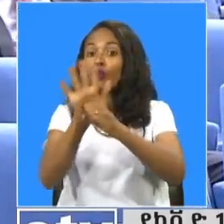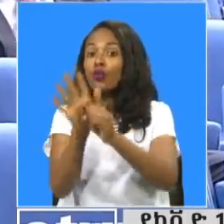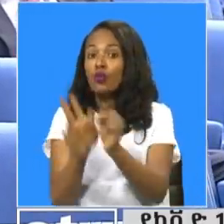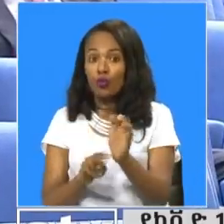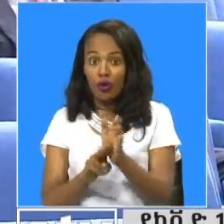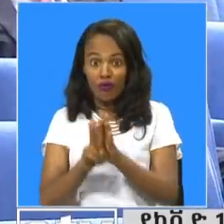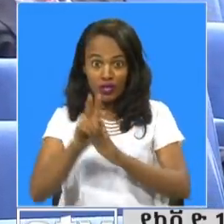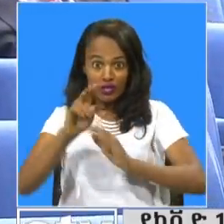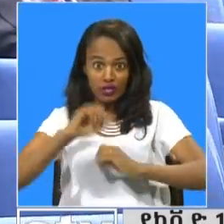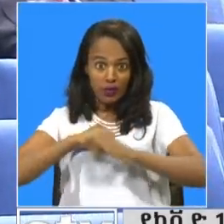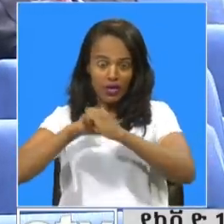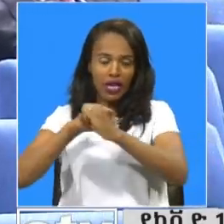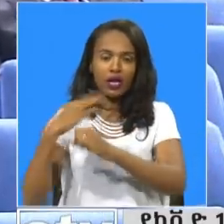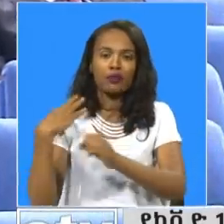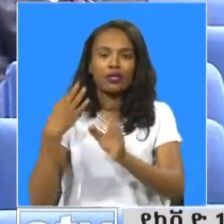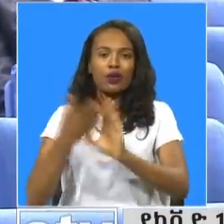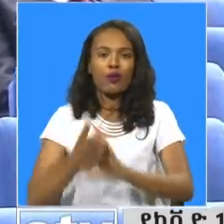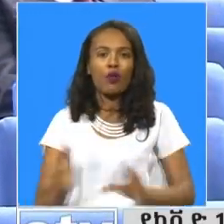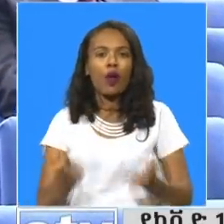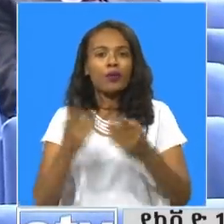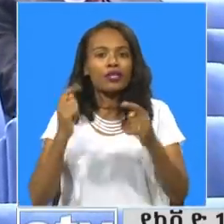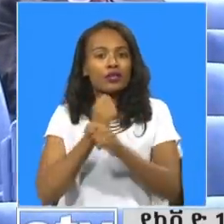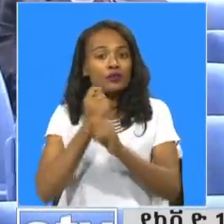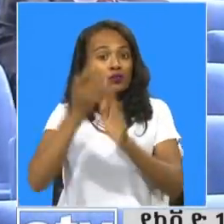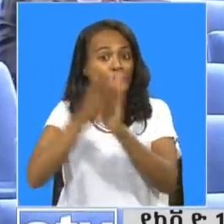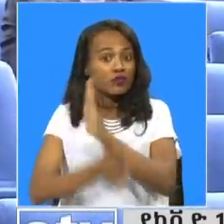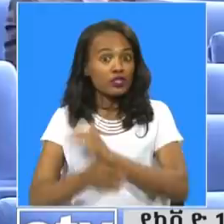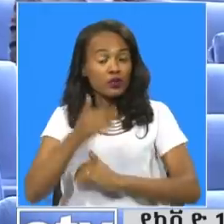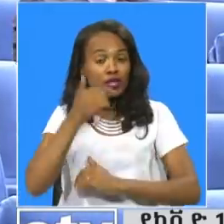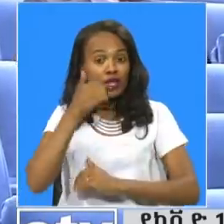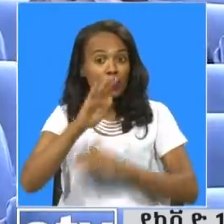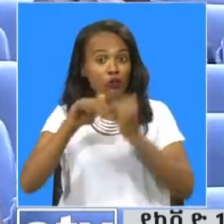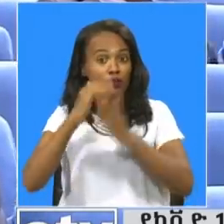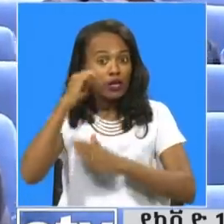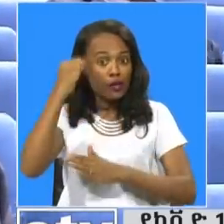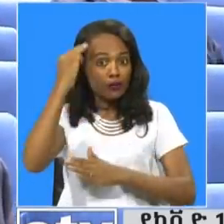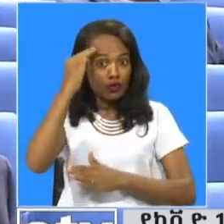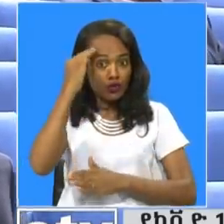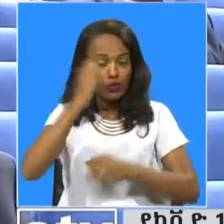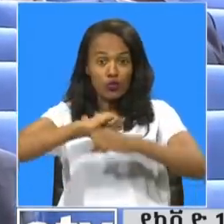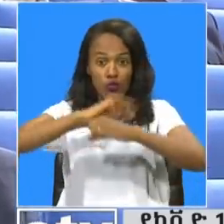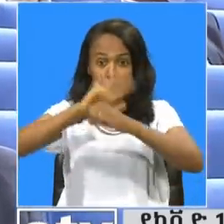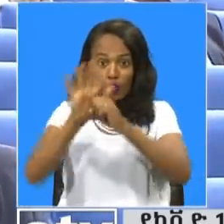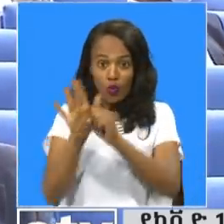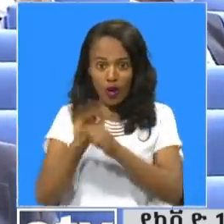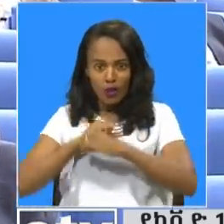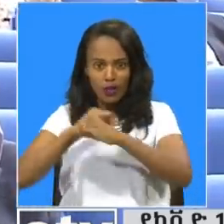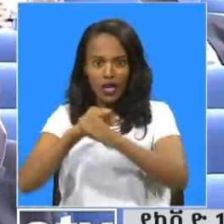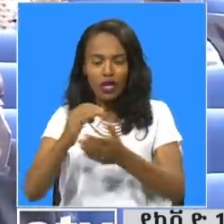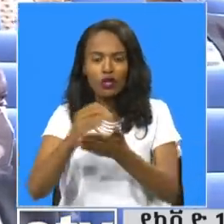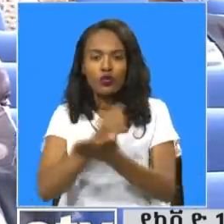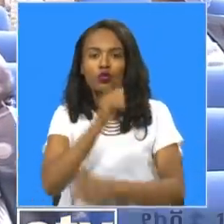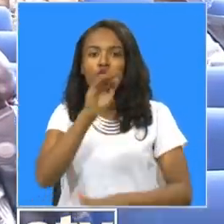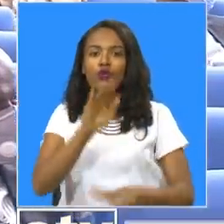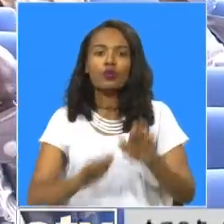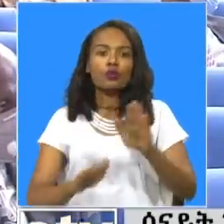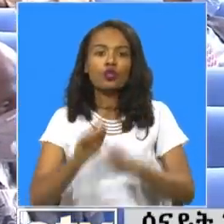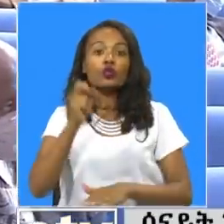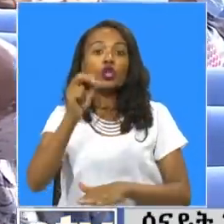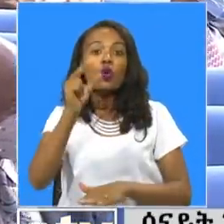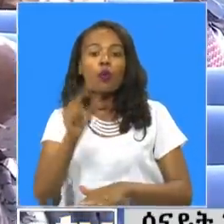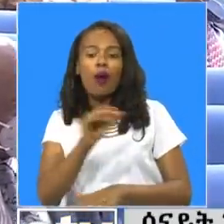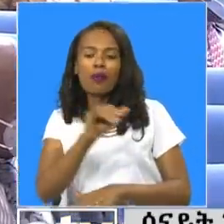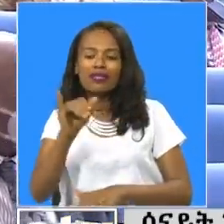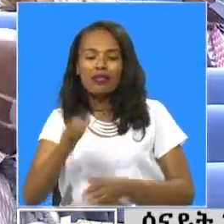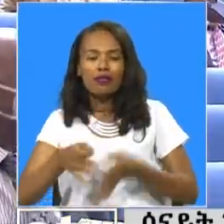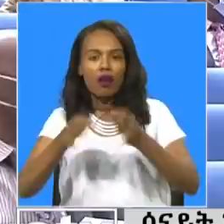ስርጭትን ለመከላከል በጤናው ዘርፍ አበረታች ተግባር መፈጸሙን የጠቀሱት ጠቅላይ ሚኒስትሩ ኮሮናን ለመከላከል የተወሰዱ እርምጃዎች ለወባና